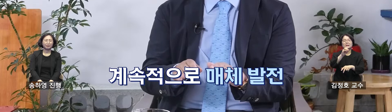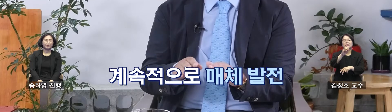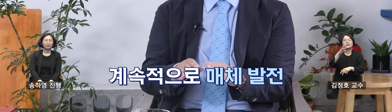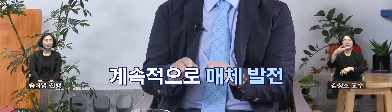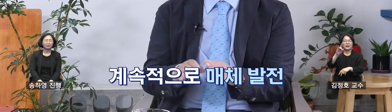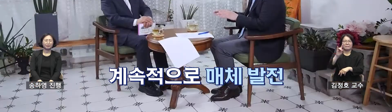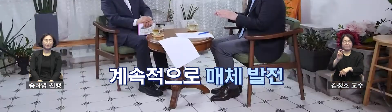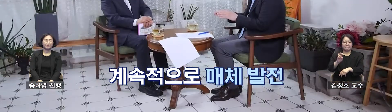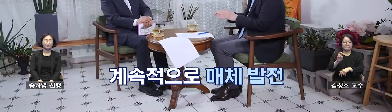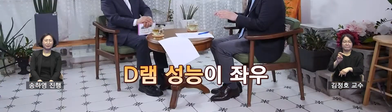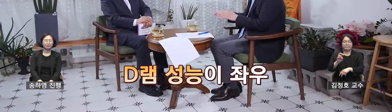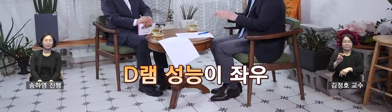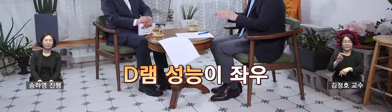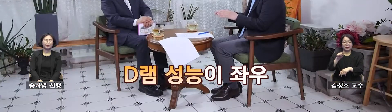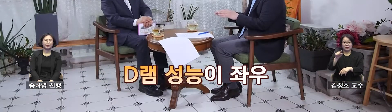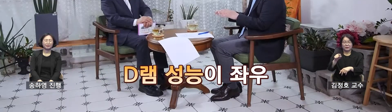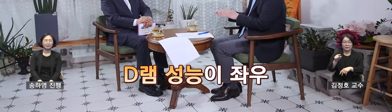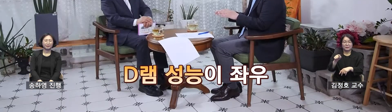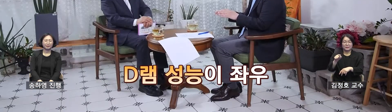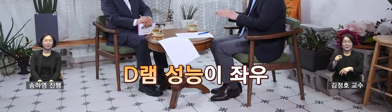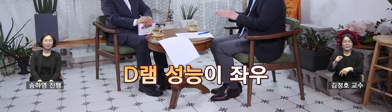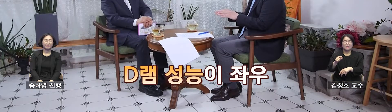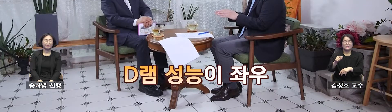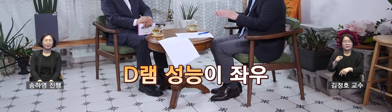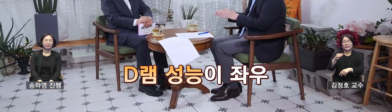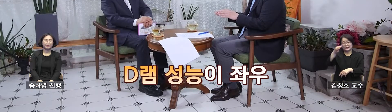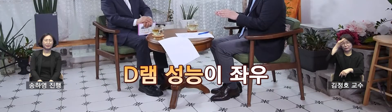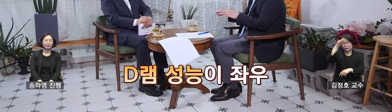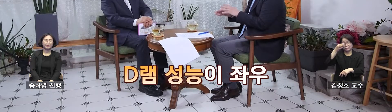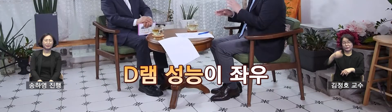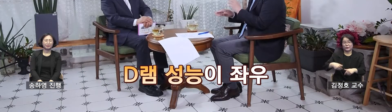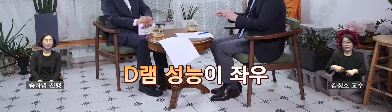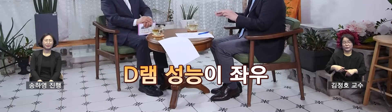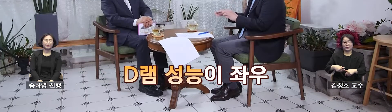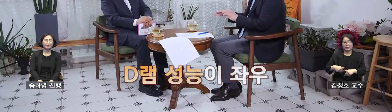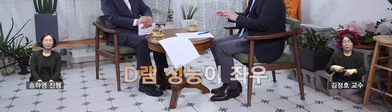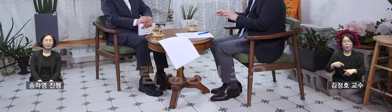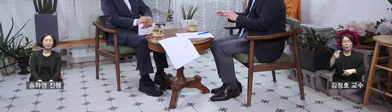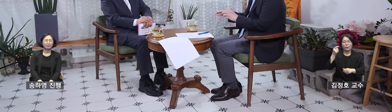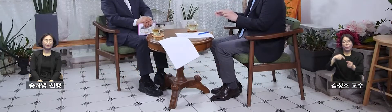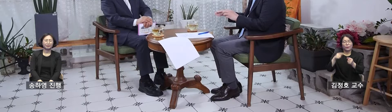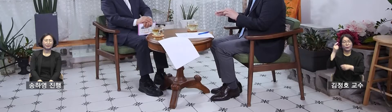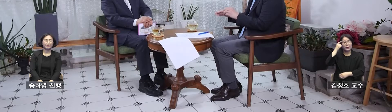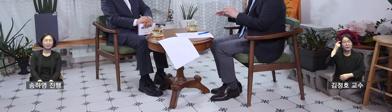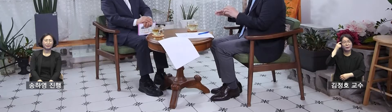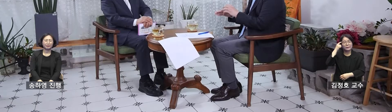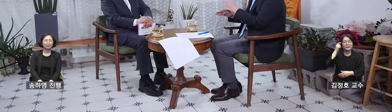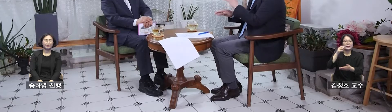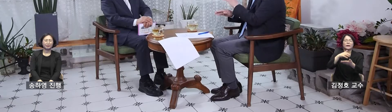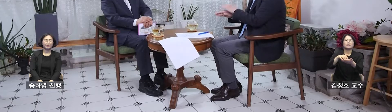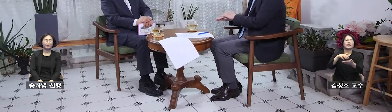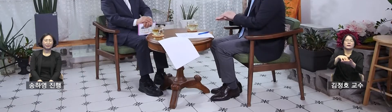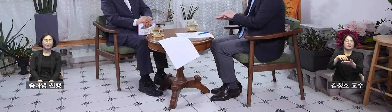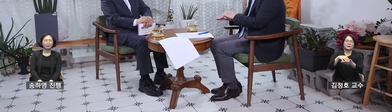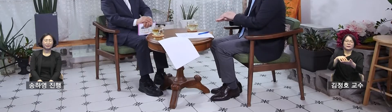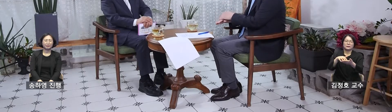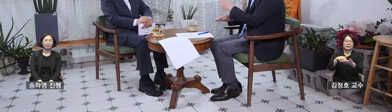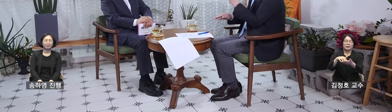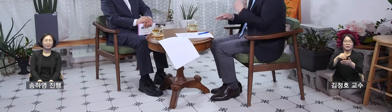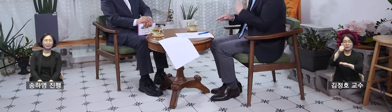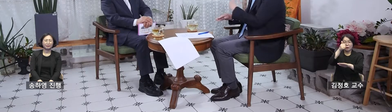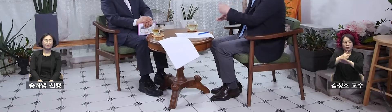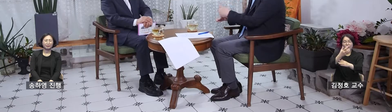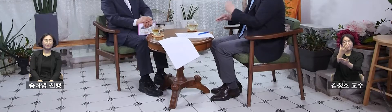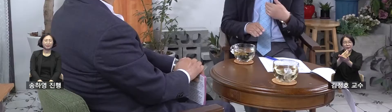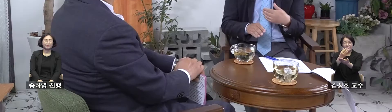왔습니다. 그래서 D램 성능이 좌우하게 되는데 그 이유는 계산을 하고 인공지능이 그 결과를 메모리에 놓고